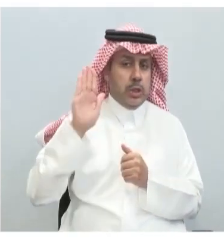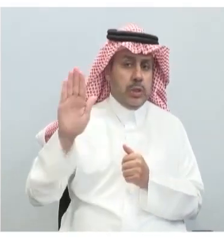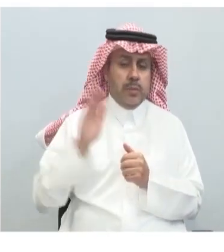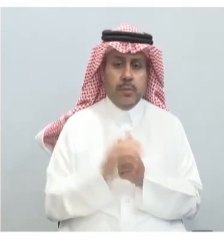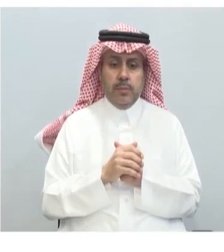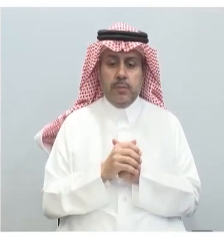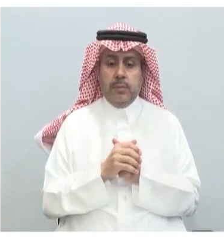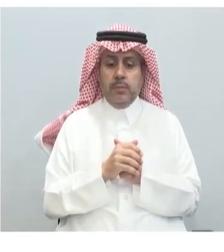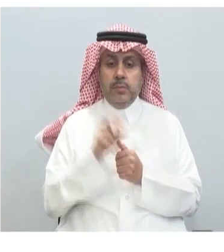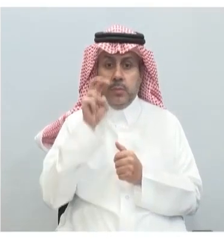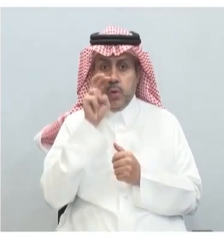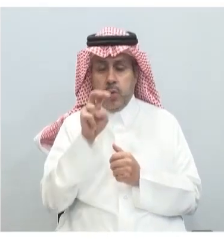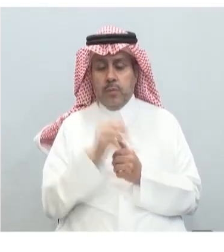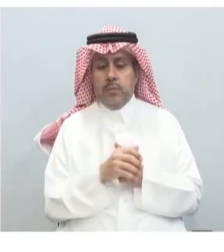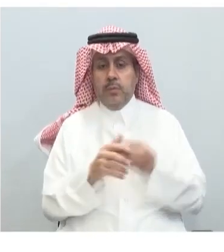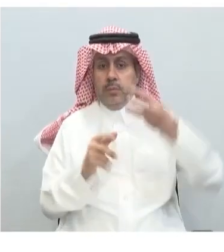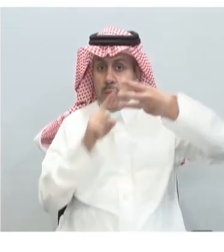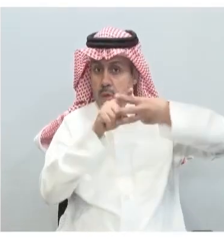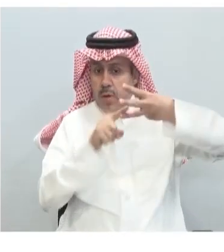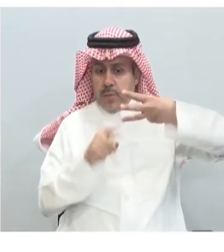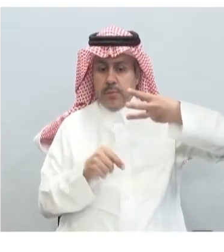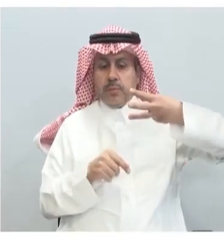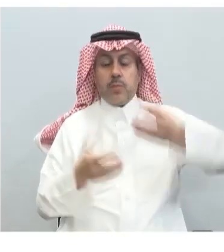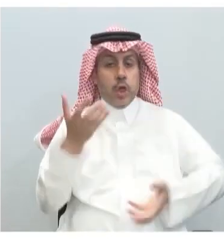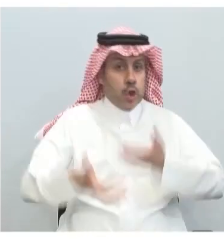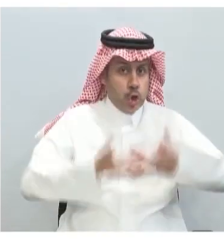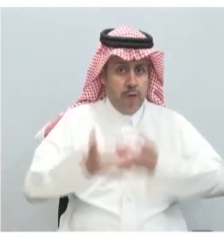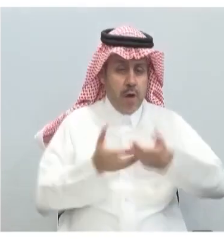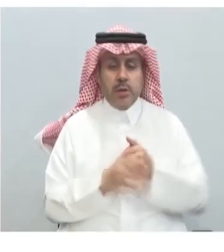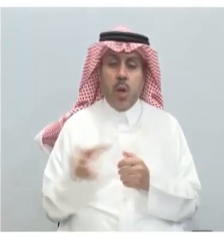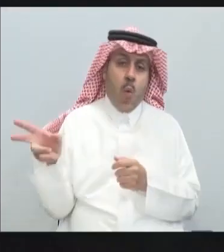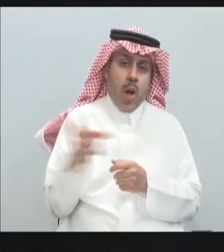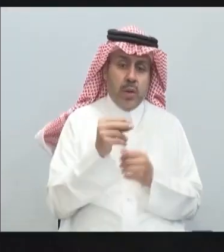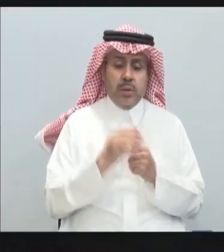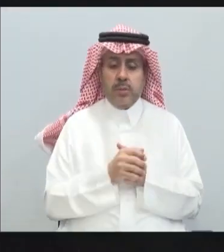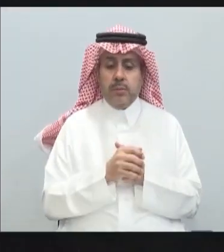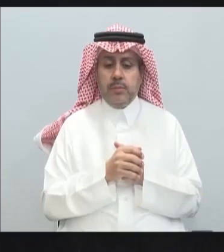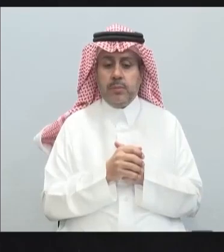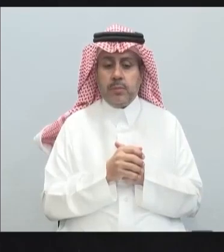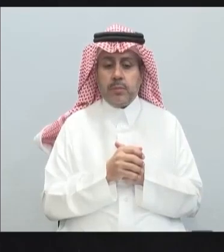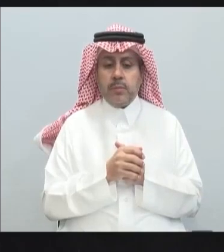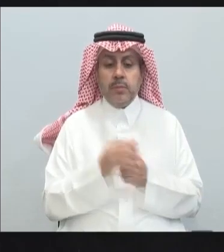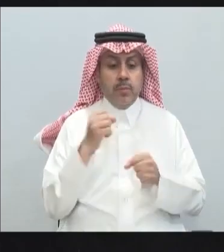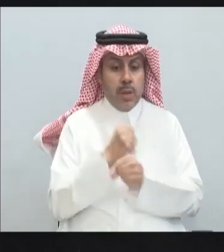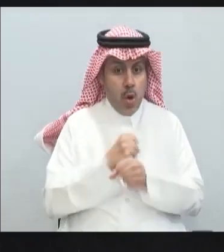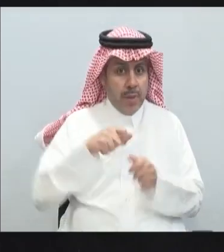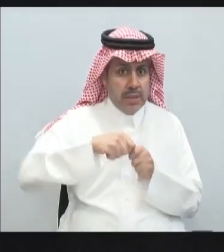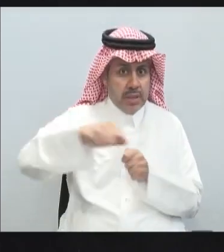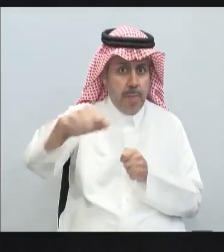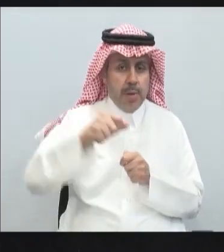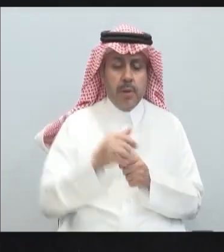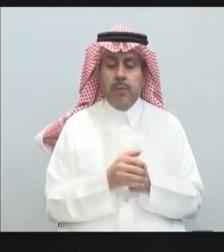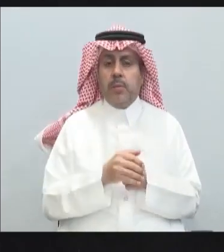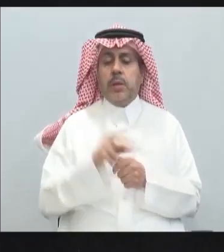وس نظر اليها من موجود في المتفاعلات ومن موجود في النواتج حتى تريد حتى تقوم بالحساب من ستعكس